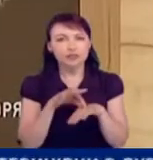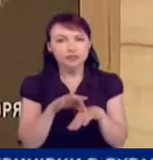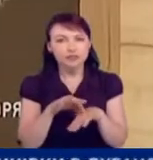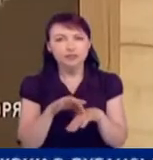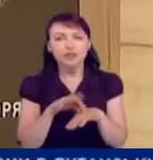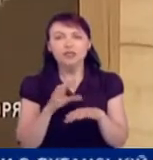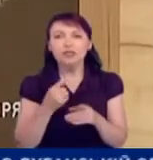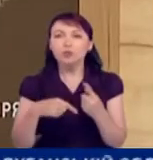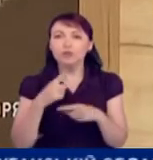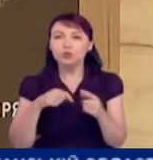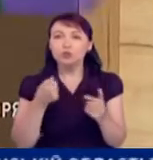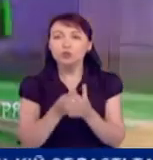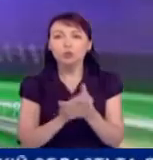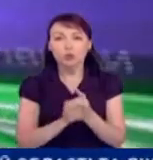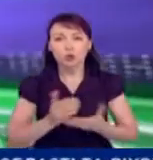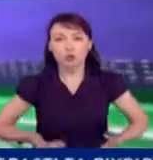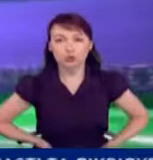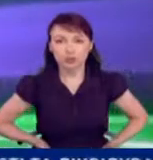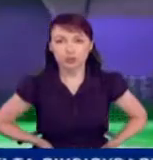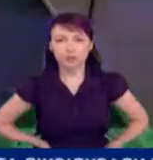до мирного життя.